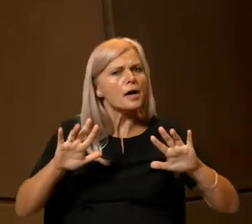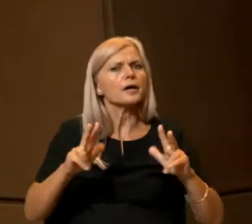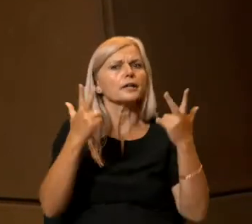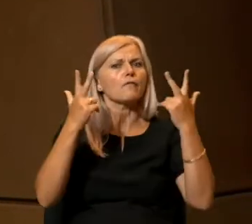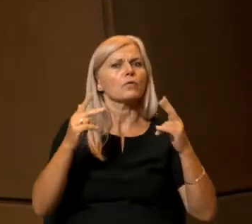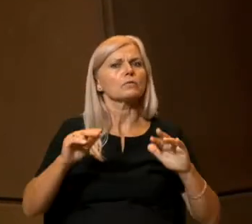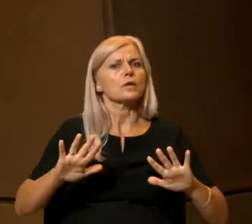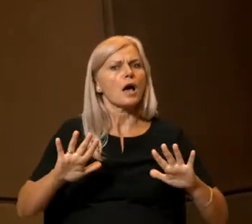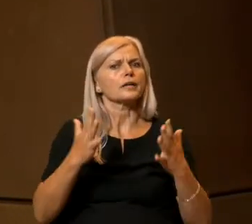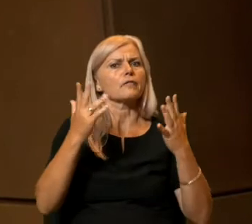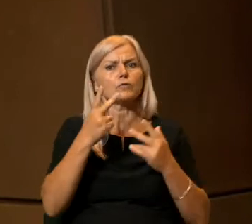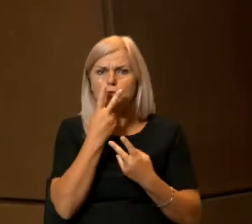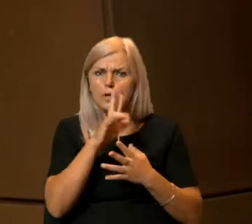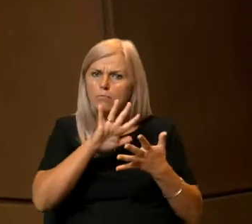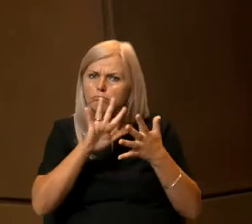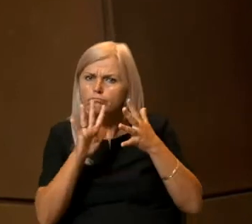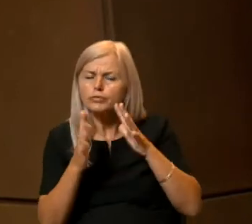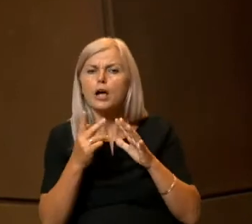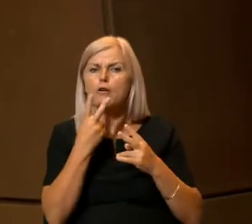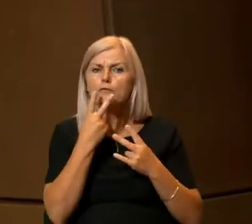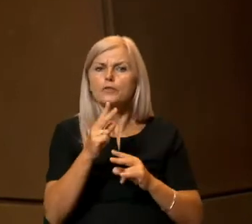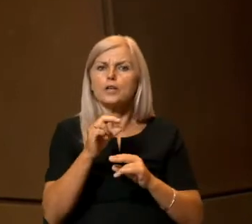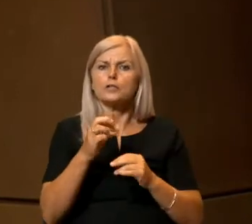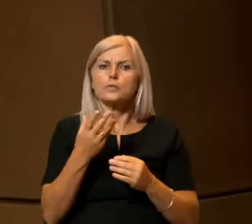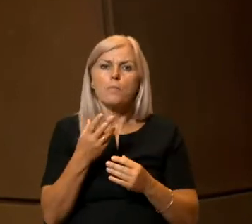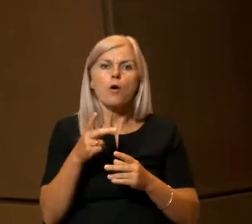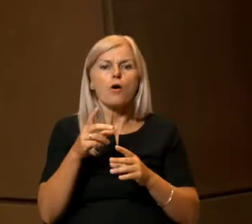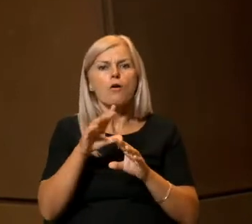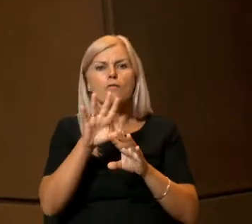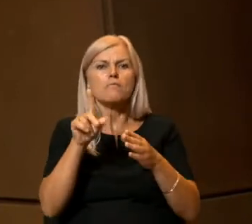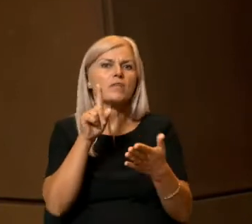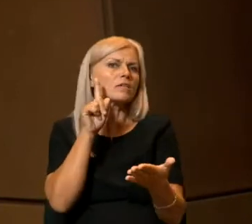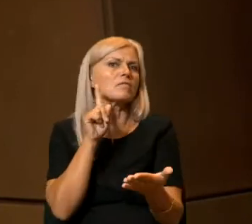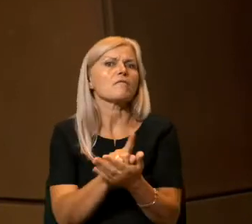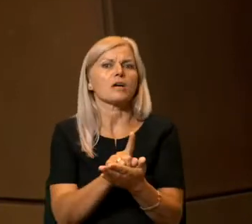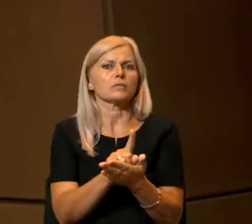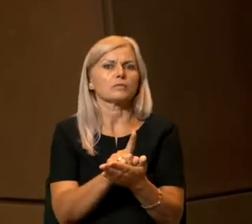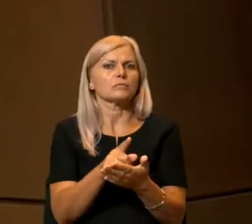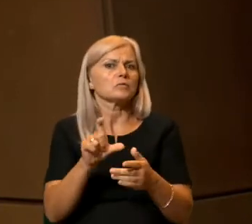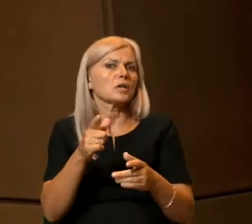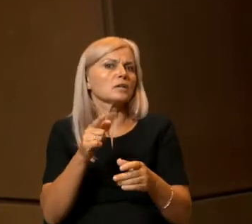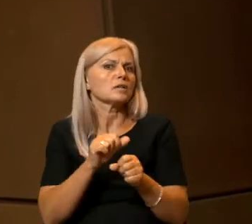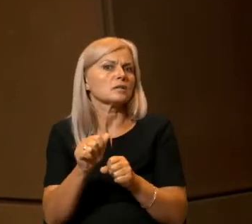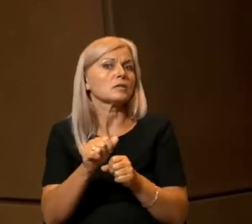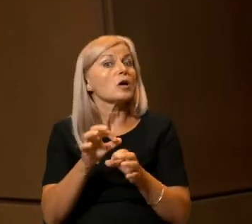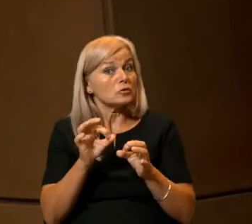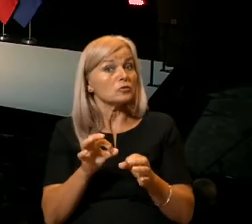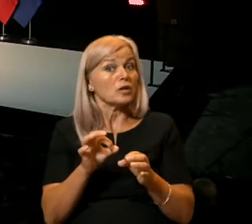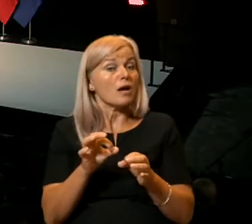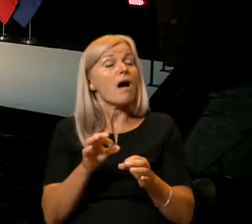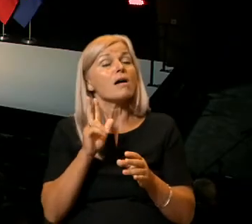owocach. Dzisiaj pewnie każdy z nas ma jakąś swoją ocenę, swoją